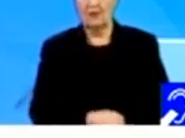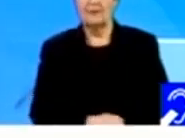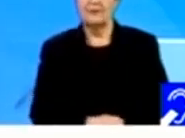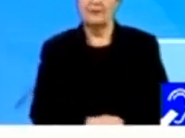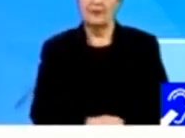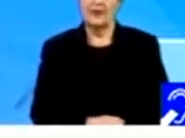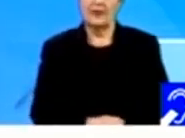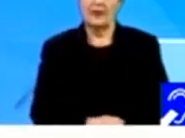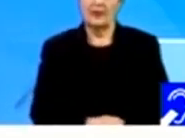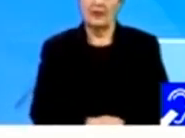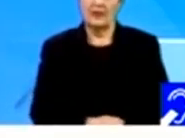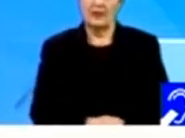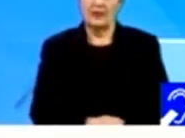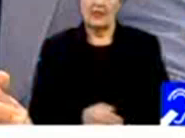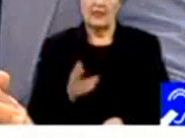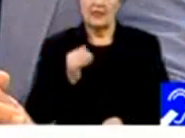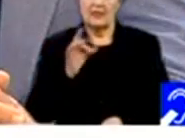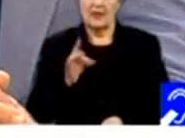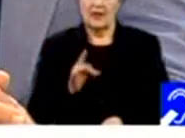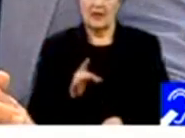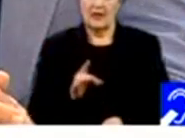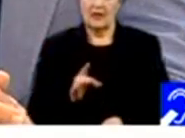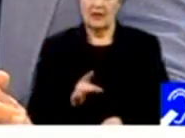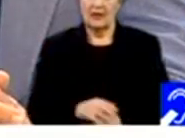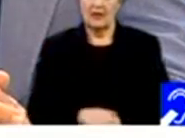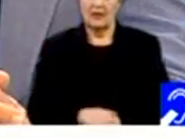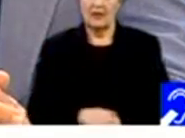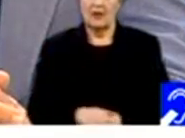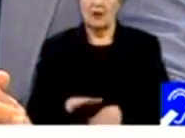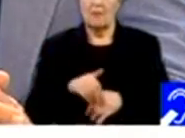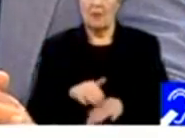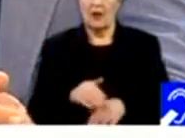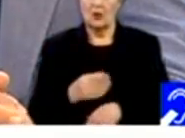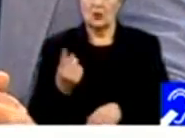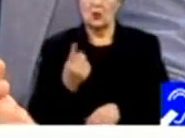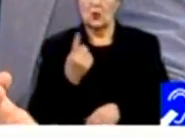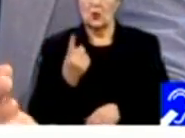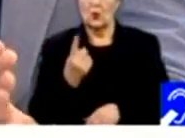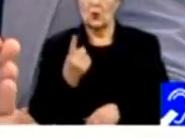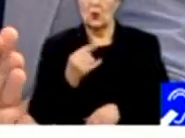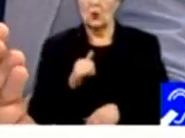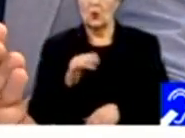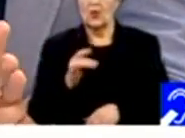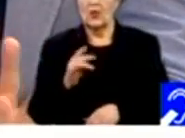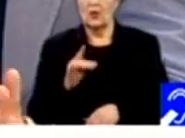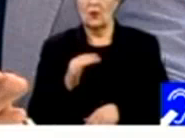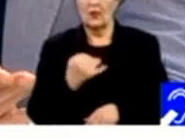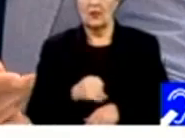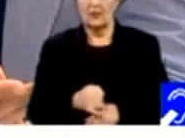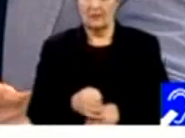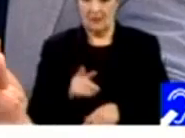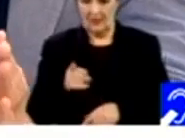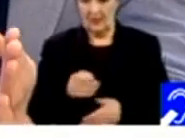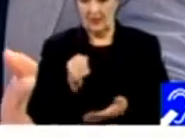mea. Dar marșurile unioniștilor le veți autoriza? Haideți în felul